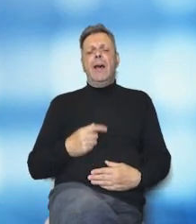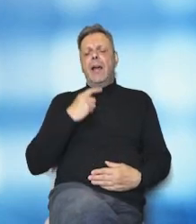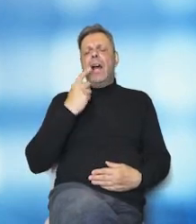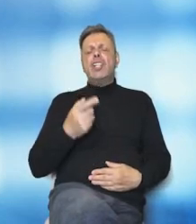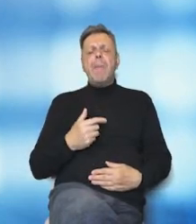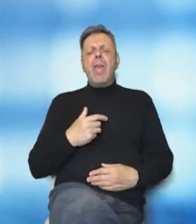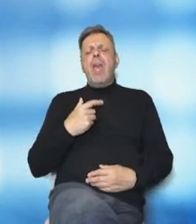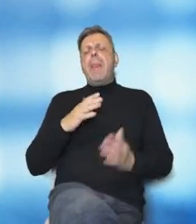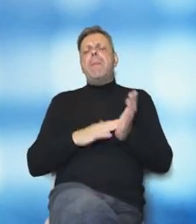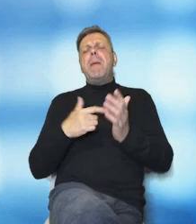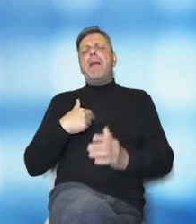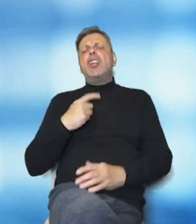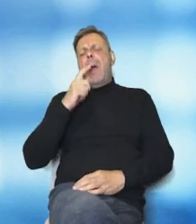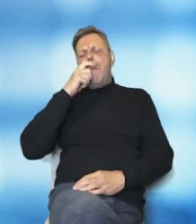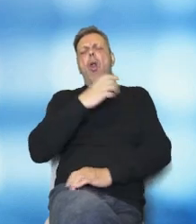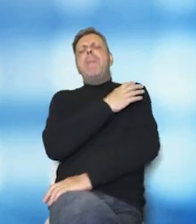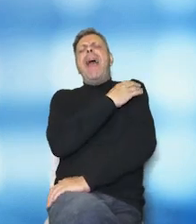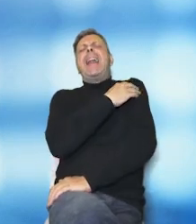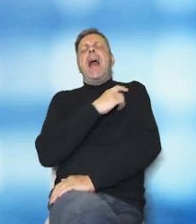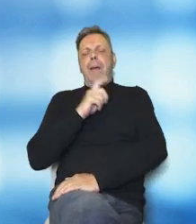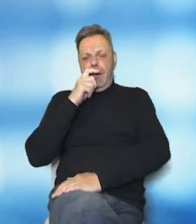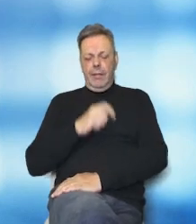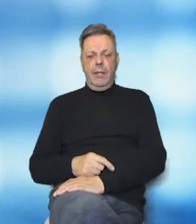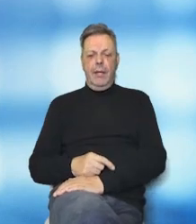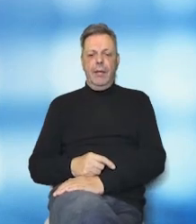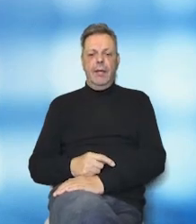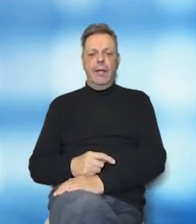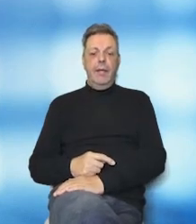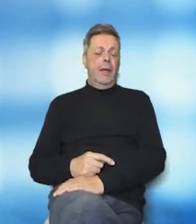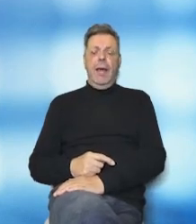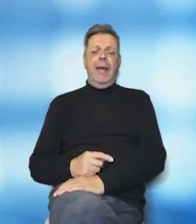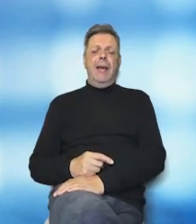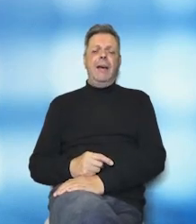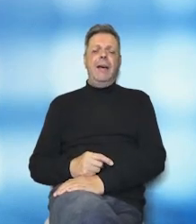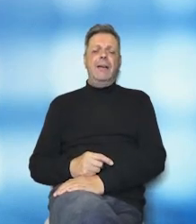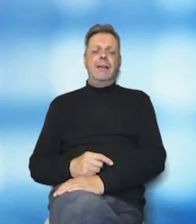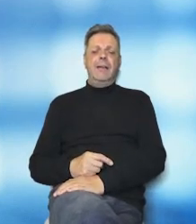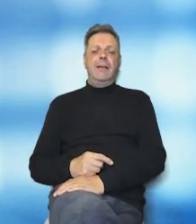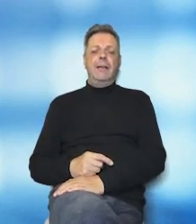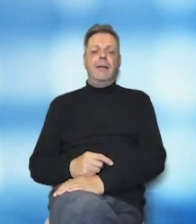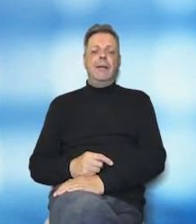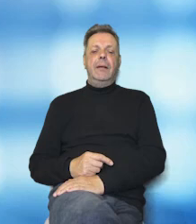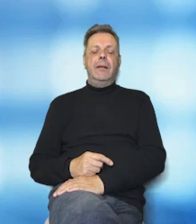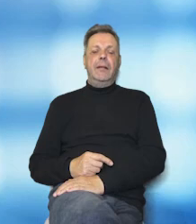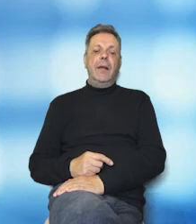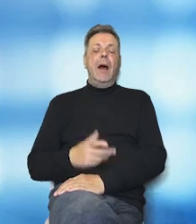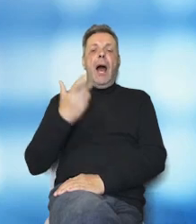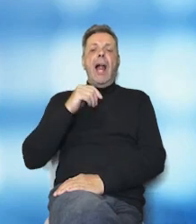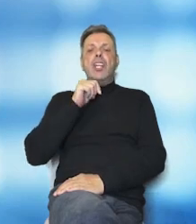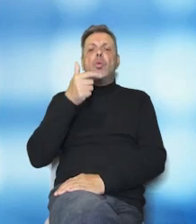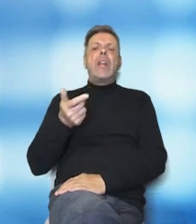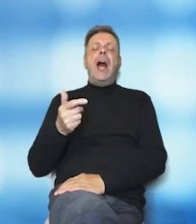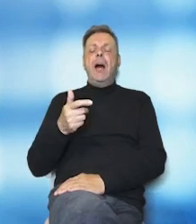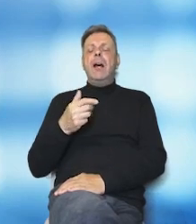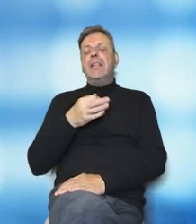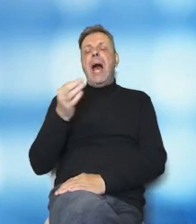rame, možete li mi pomoći još i malo rame? Ja rekao, čujte, gledajte, ljudi čekaju, ne, ali molim vas rame, ali sutradan će se pobuniti ako